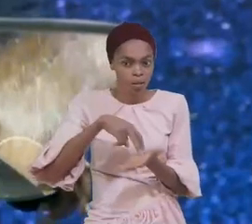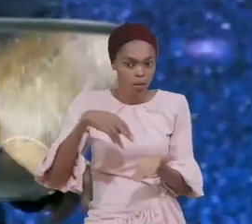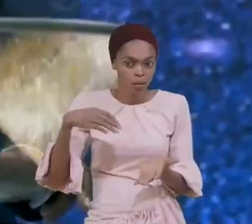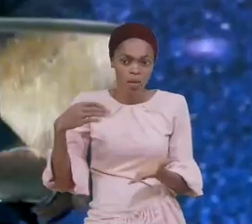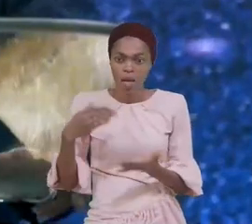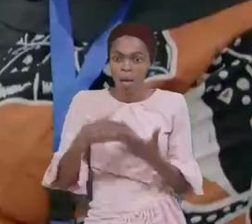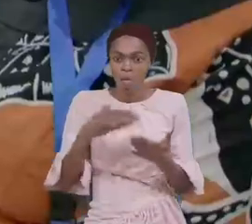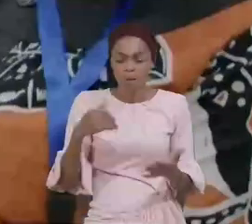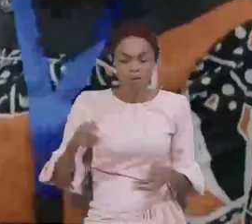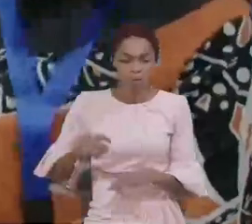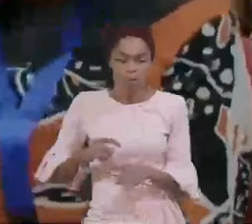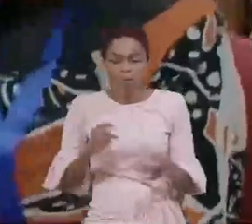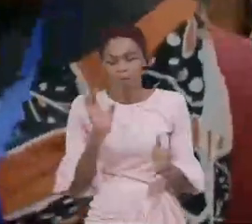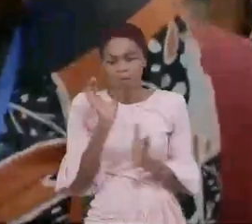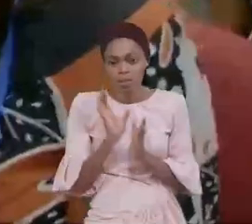ne